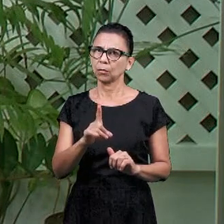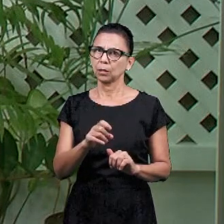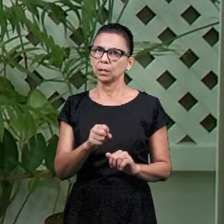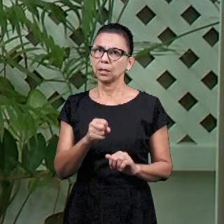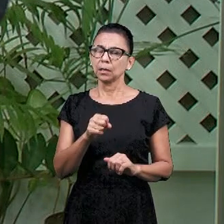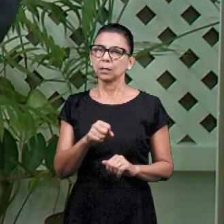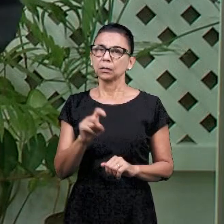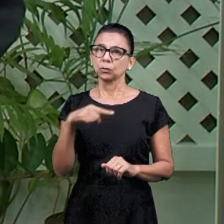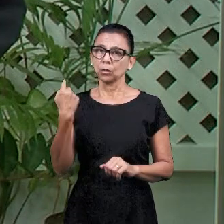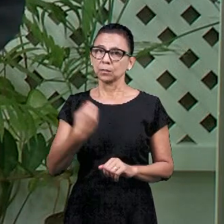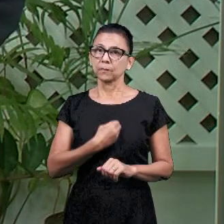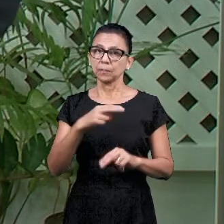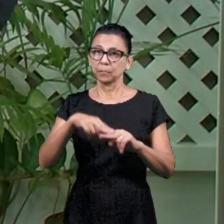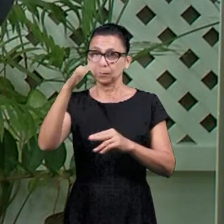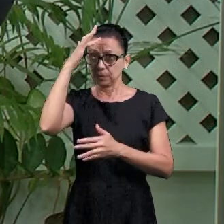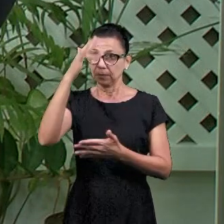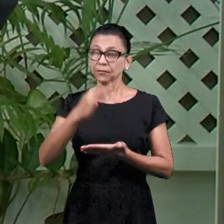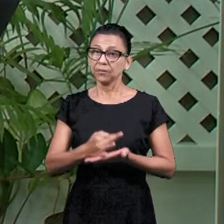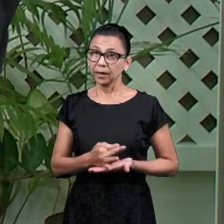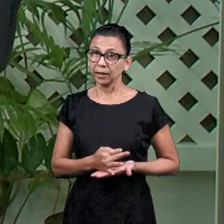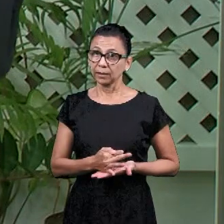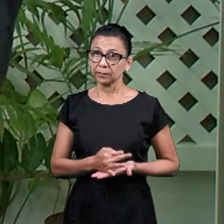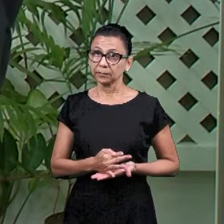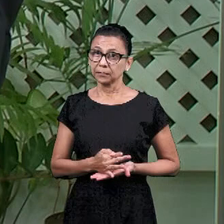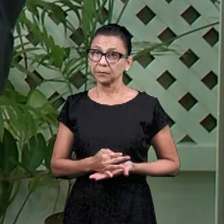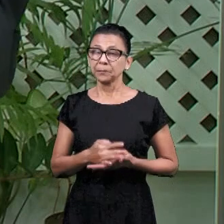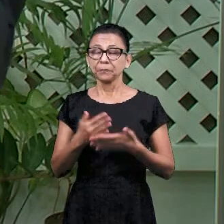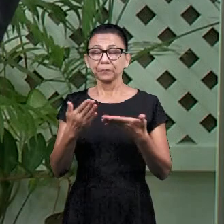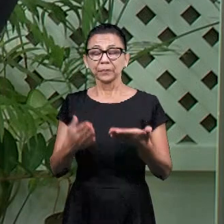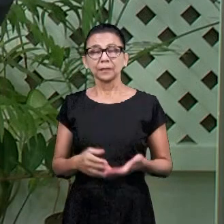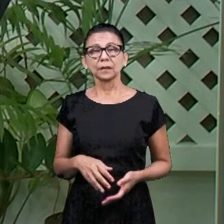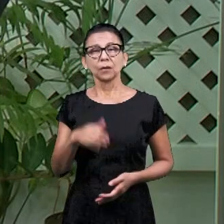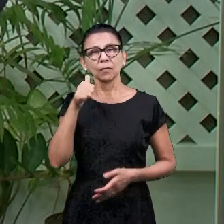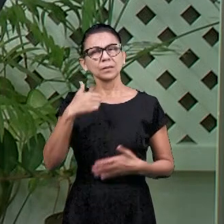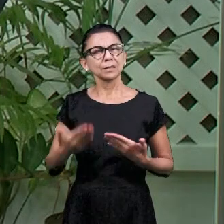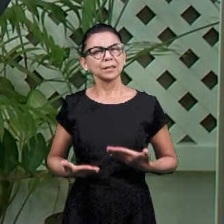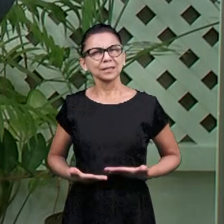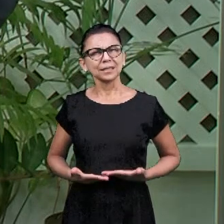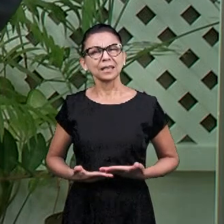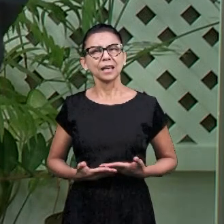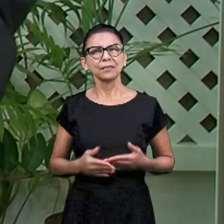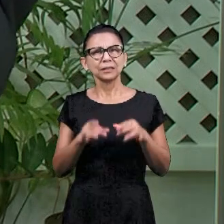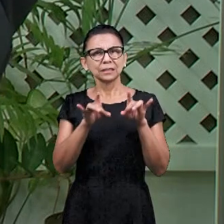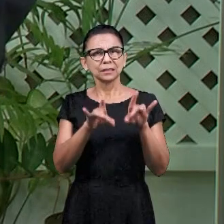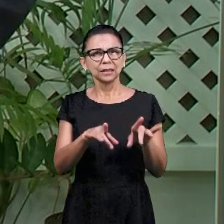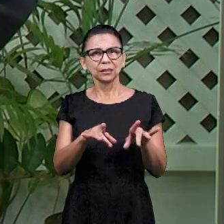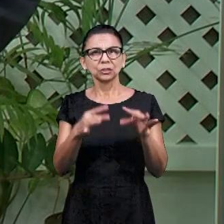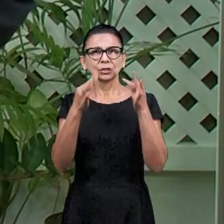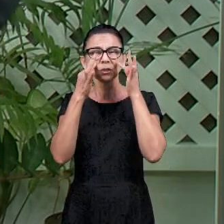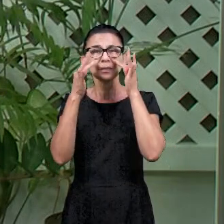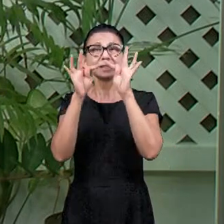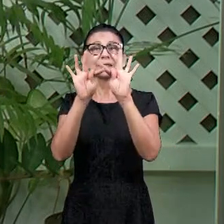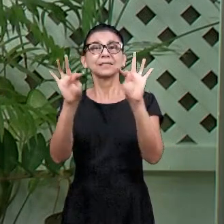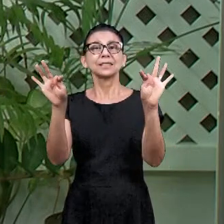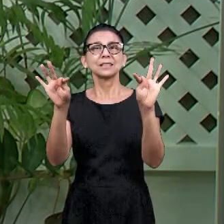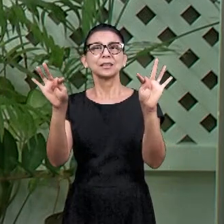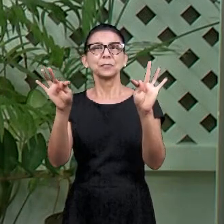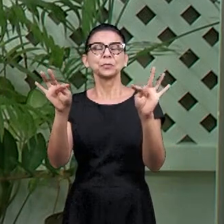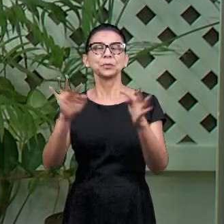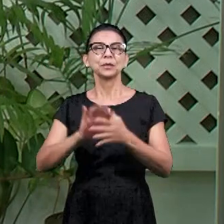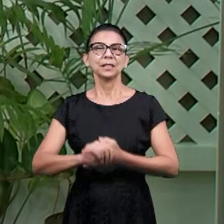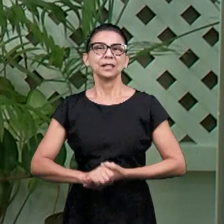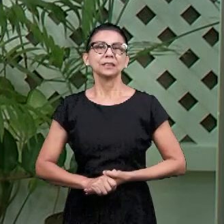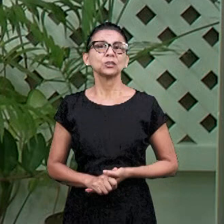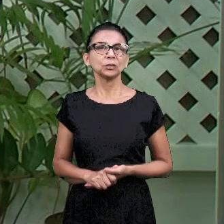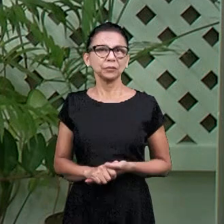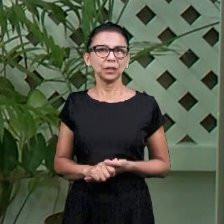aux gens, des offrandes, etc. Non. Mais c'est juste pour laisser le témoignage de cette sœur. qui a